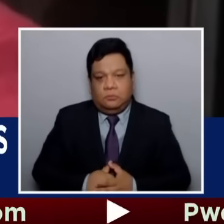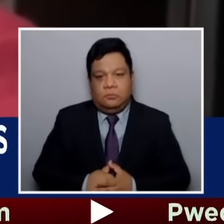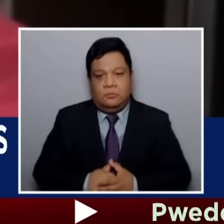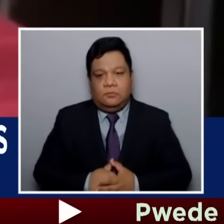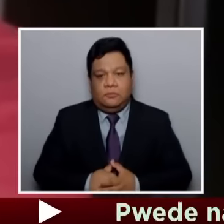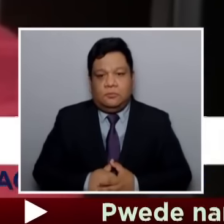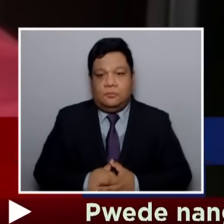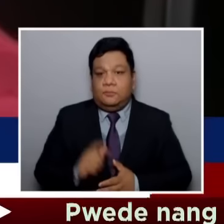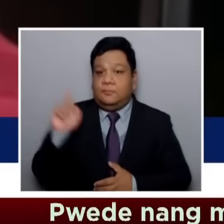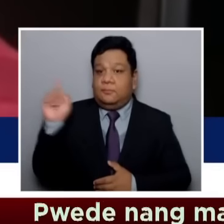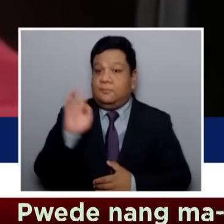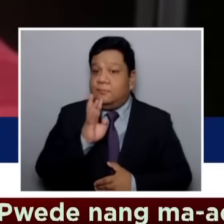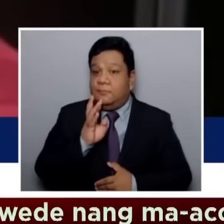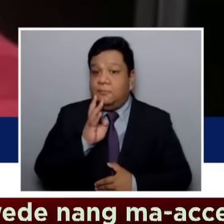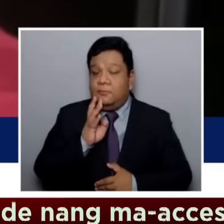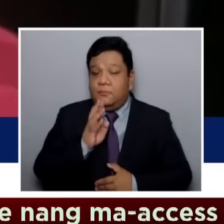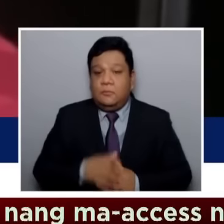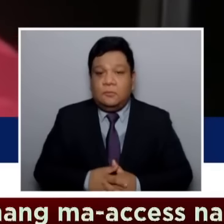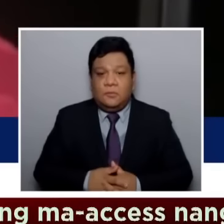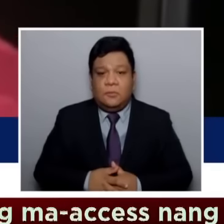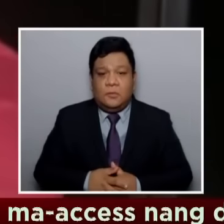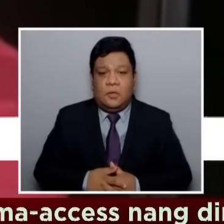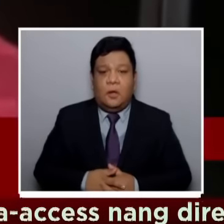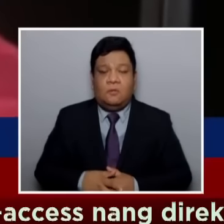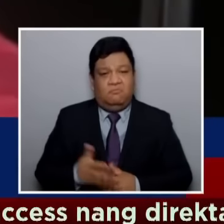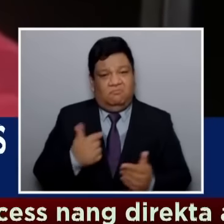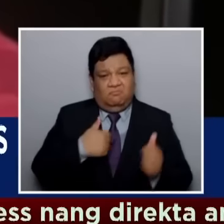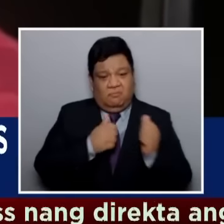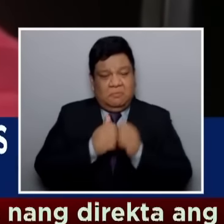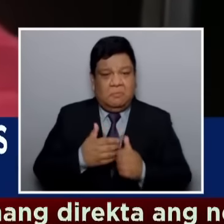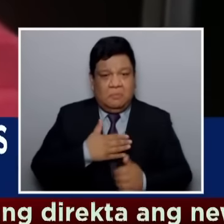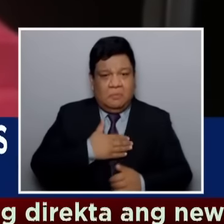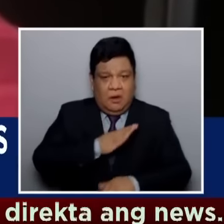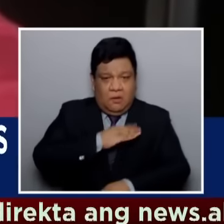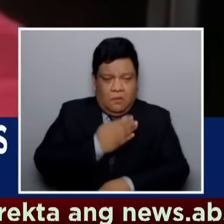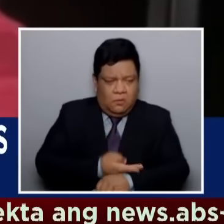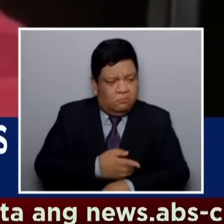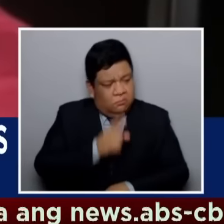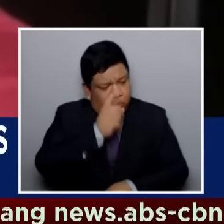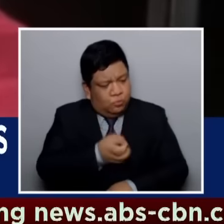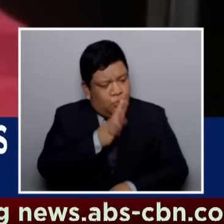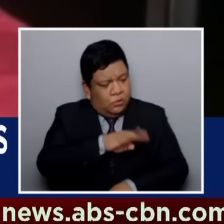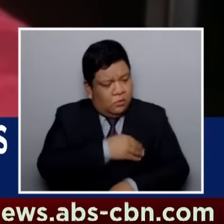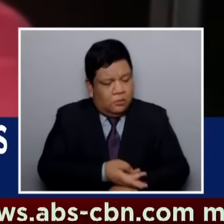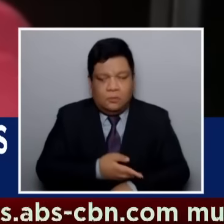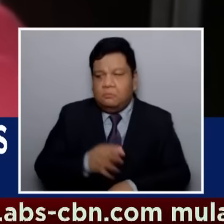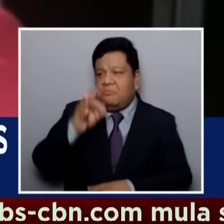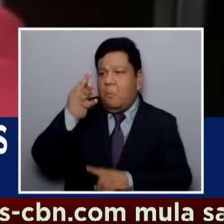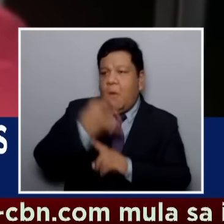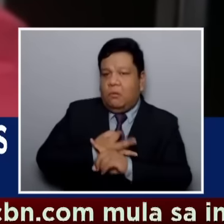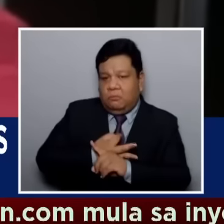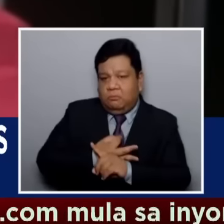Kami lang po ni ate. At saka? Tsaka yung anak ko po. Ilang taon na po anak niya? 9 months